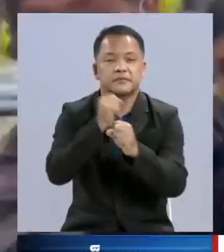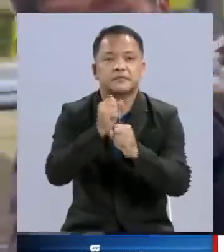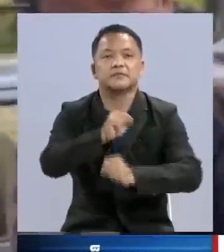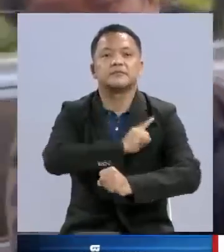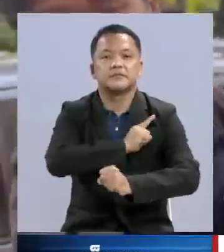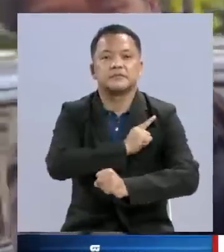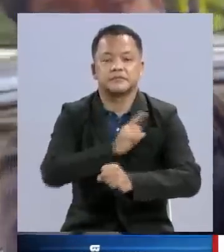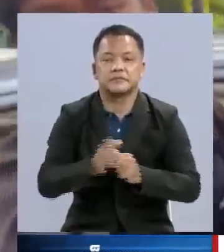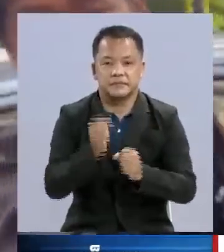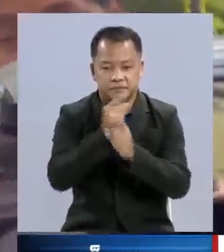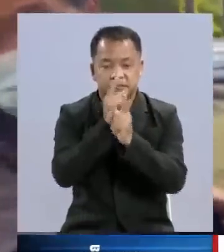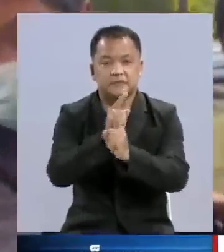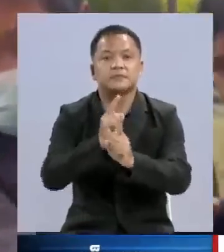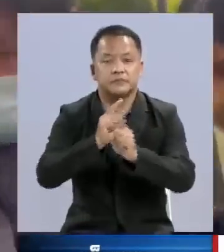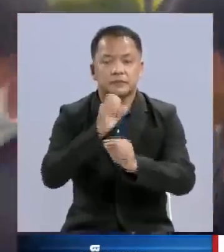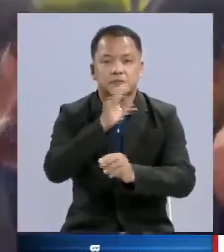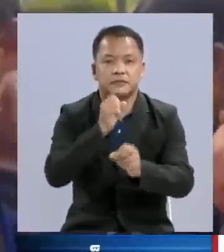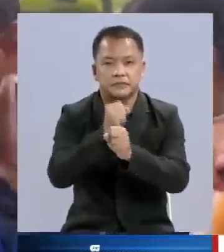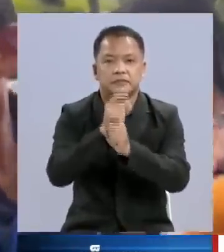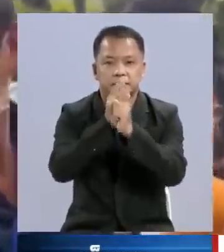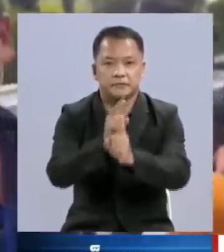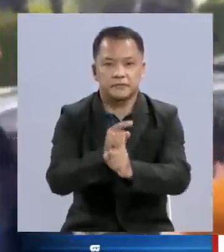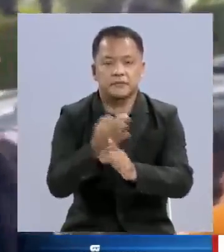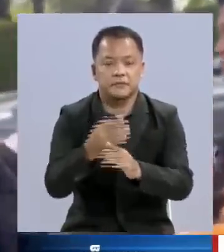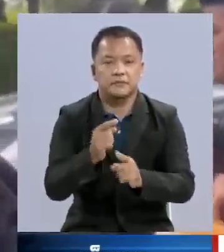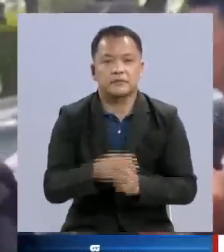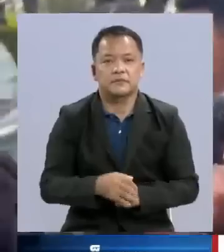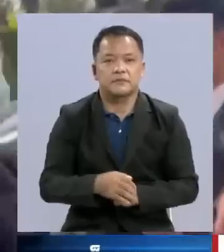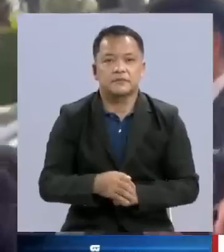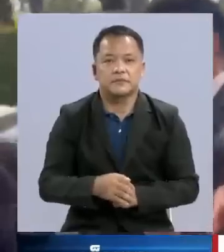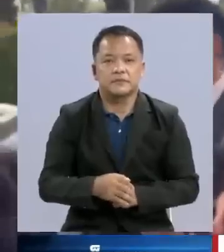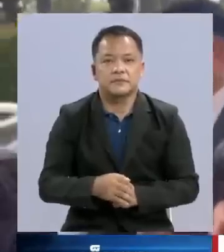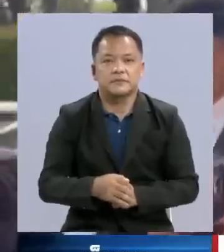ทำตามที่ได้พูดไว้เสมอก็คือว่าเราก็ต้อง